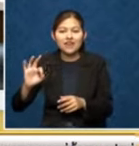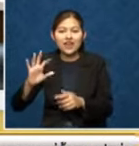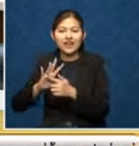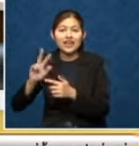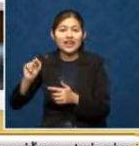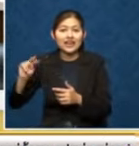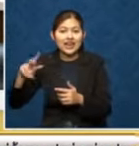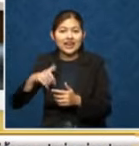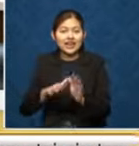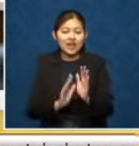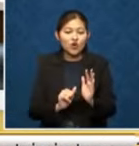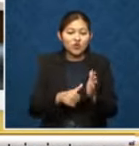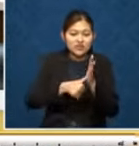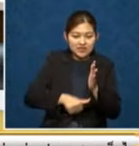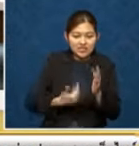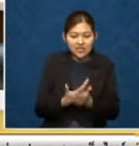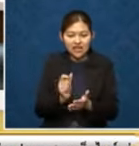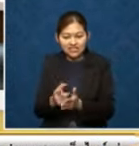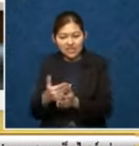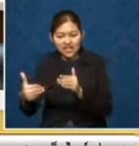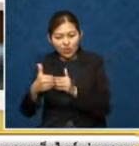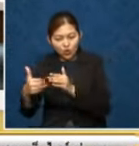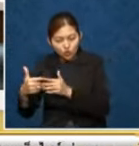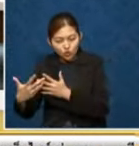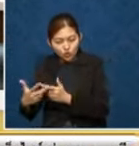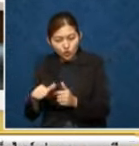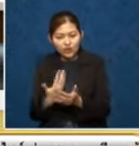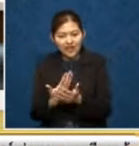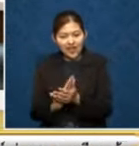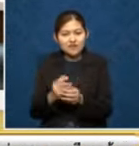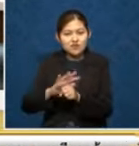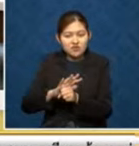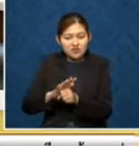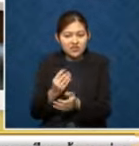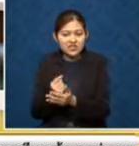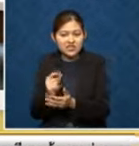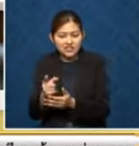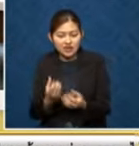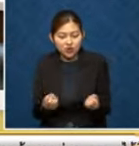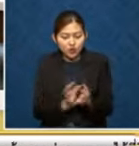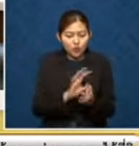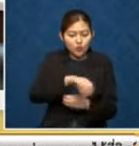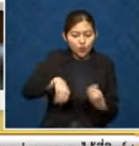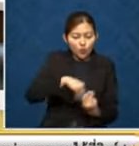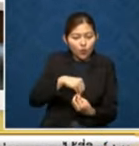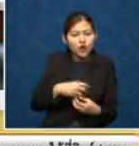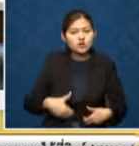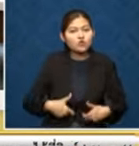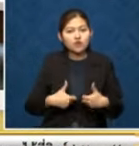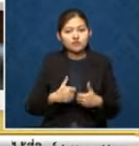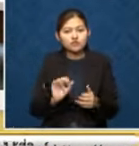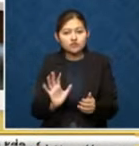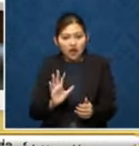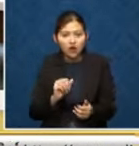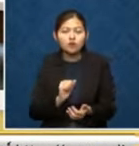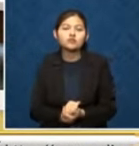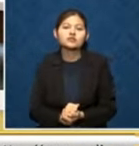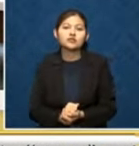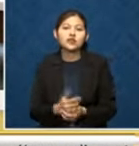สามารถชำระได้ตามความเหมาะสมในปัจจุบันรวมถึงการให้สินนเชื่อเพื่อเพิ่มสภาพคล่องเมื่อเผชิญวิกฤต